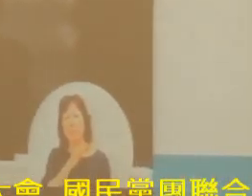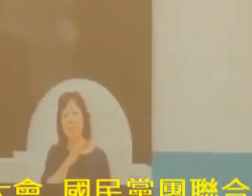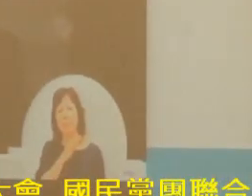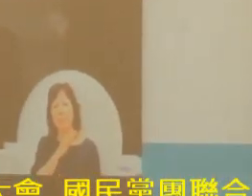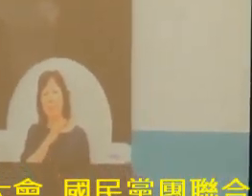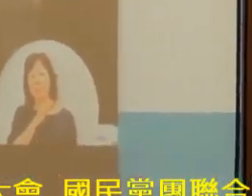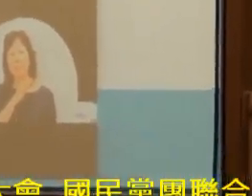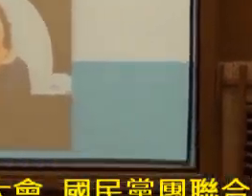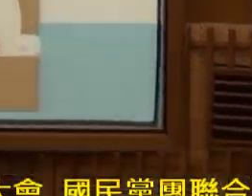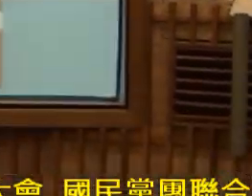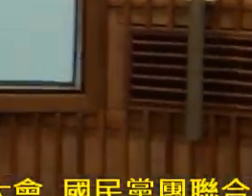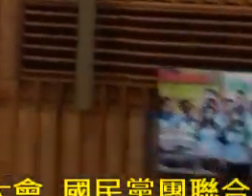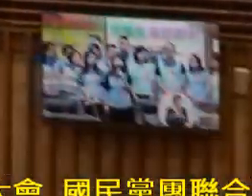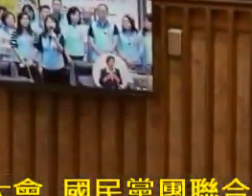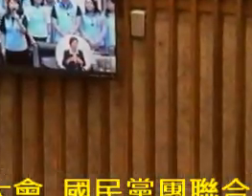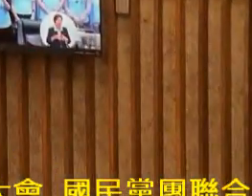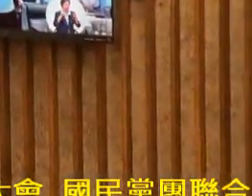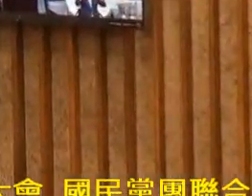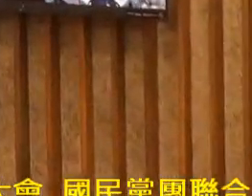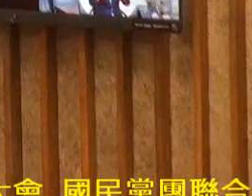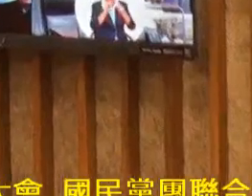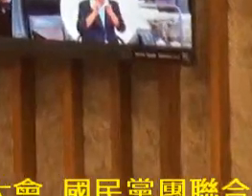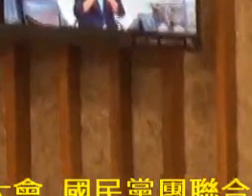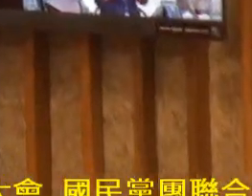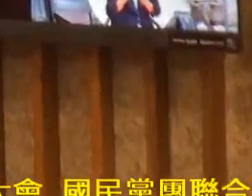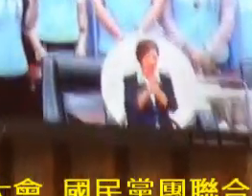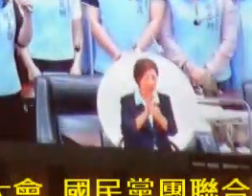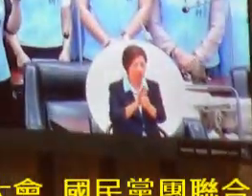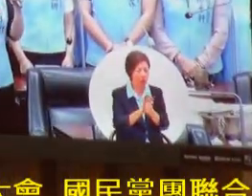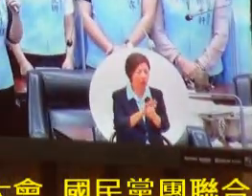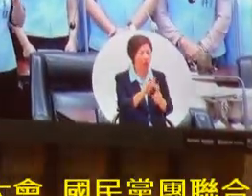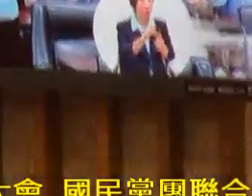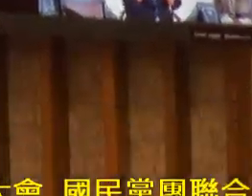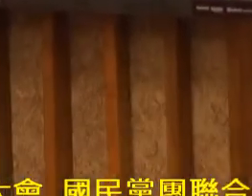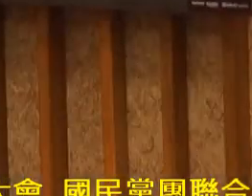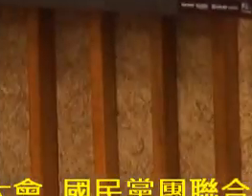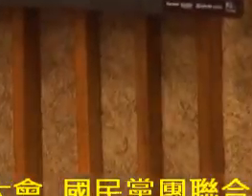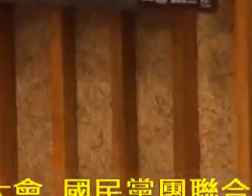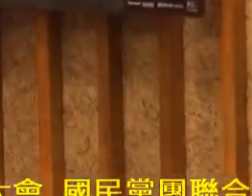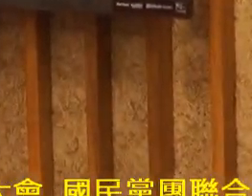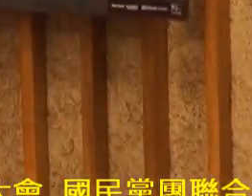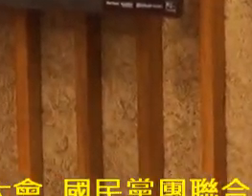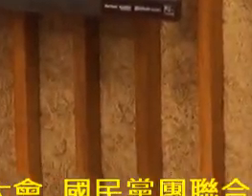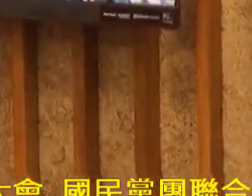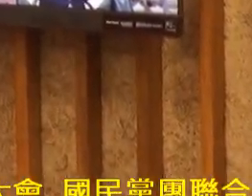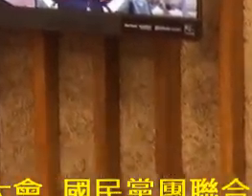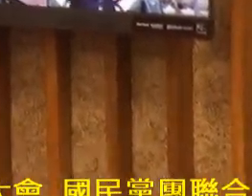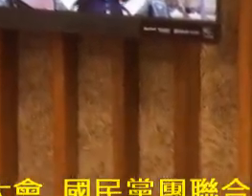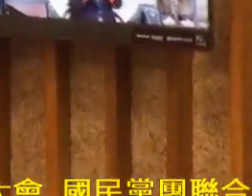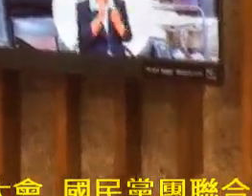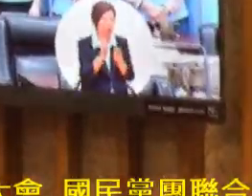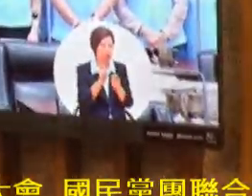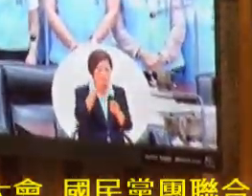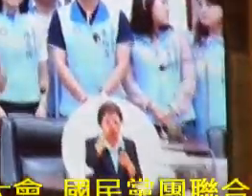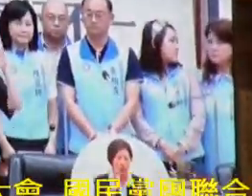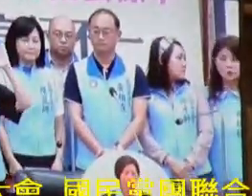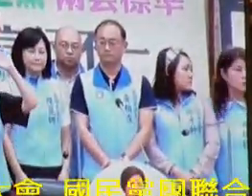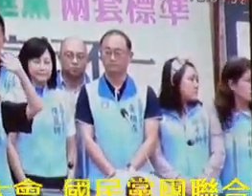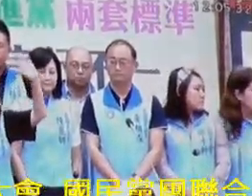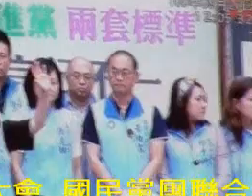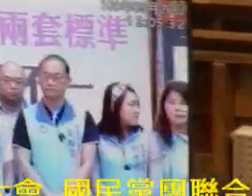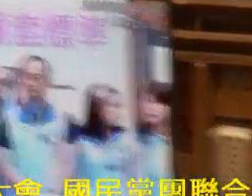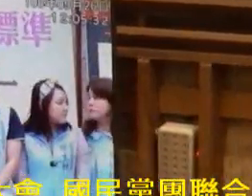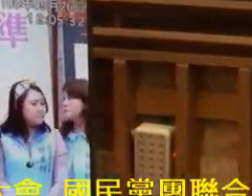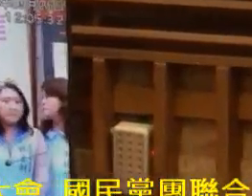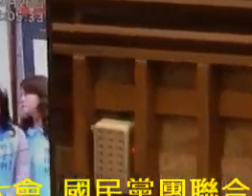展，是要为高雄人民来发声。但是我们看到的是什么？最近其实我一直在追这个案子，在